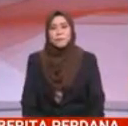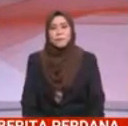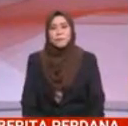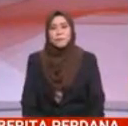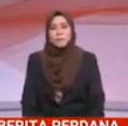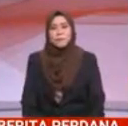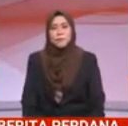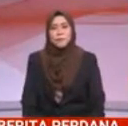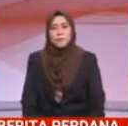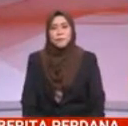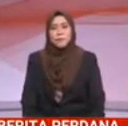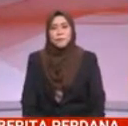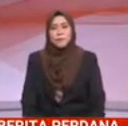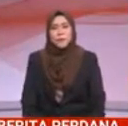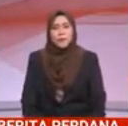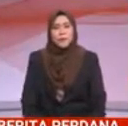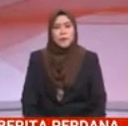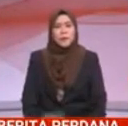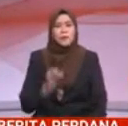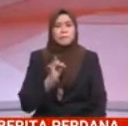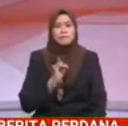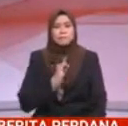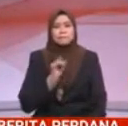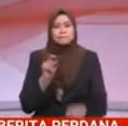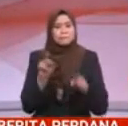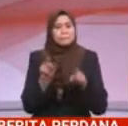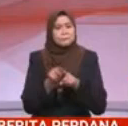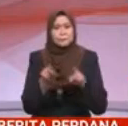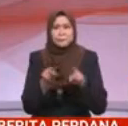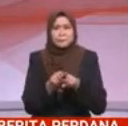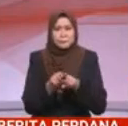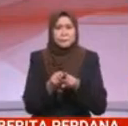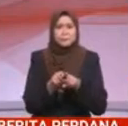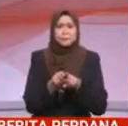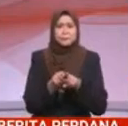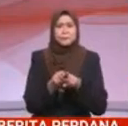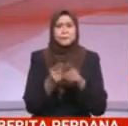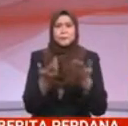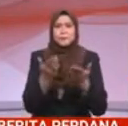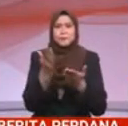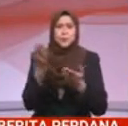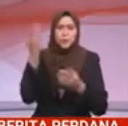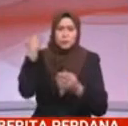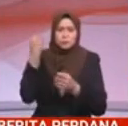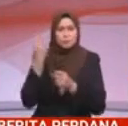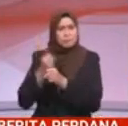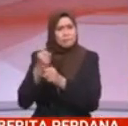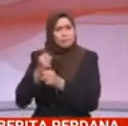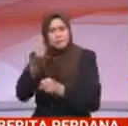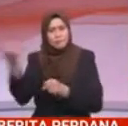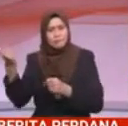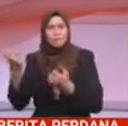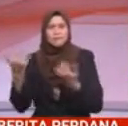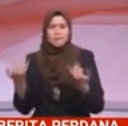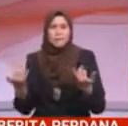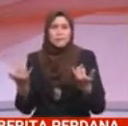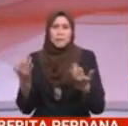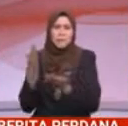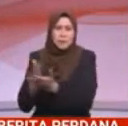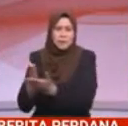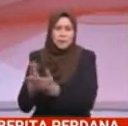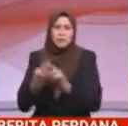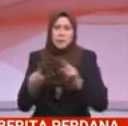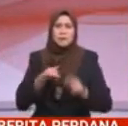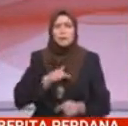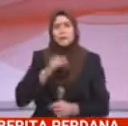Saya guna khidmat sebab ni sebab saya pun ex-hotelier. So dia orang pun ex-hotelier tapi saya dah berhenti lama dah. So saya terasa dia punya bahang